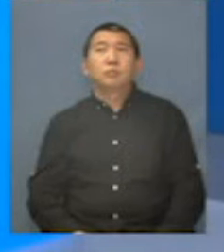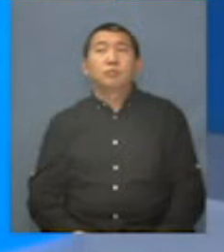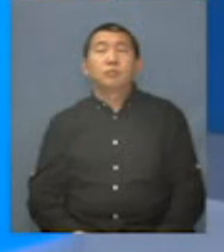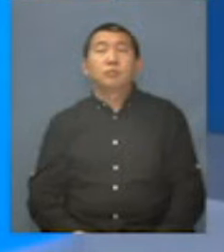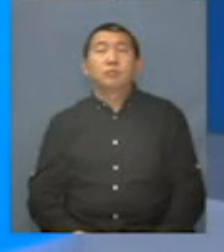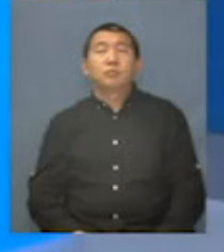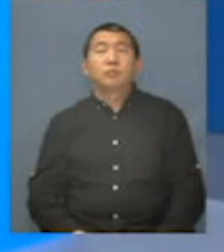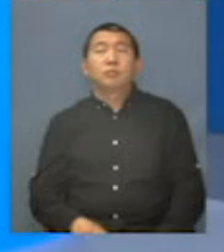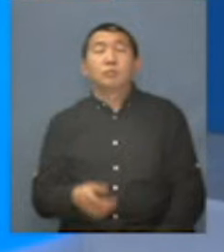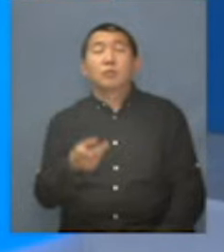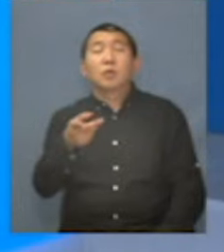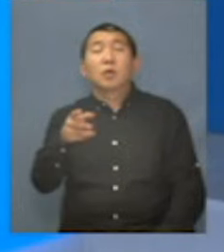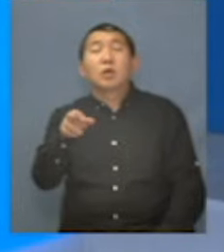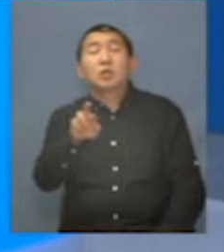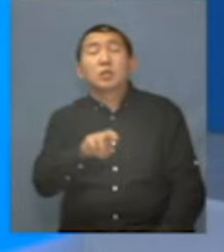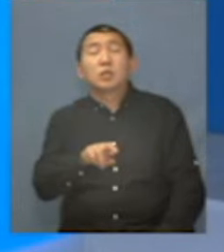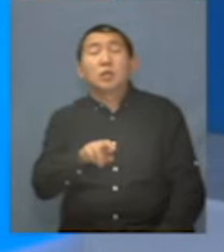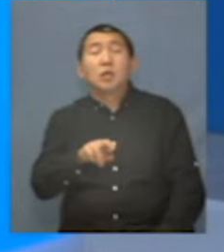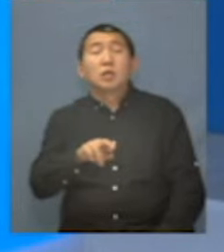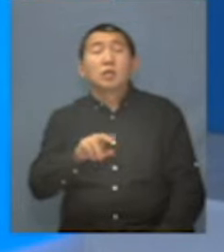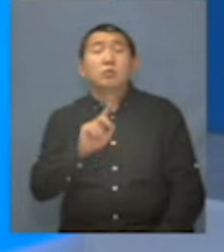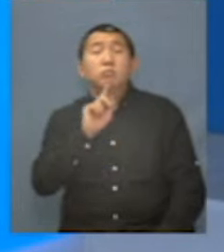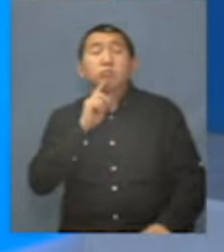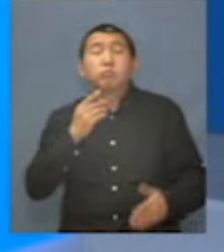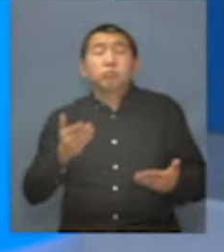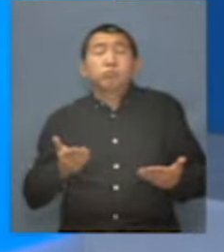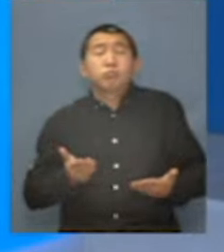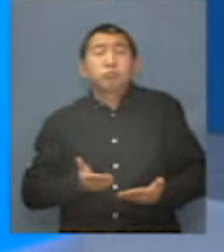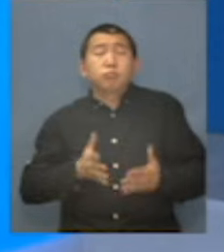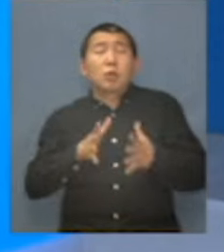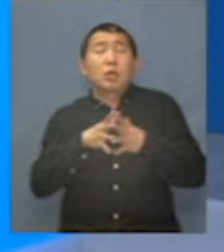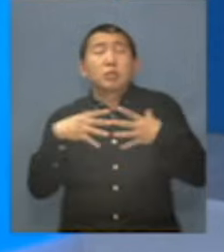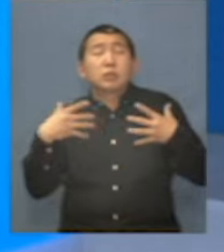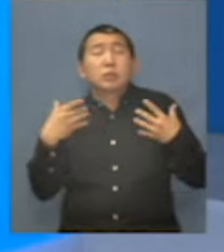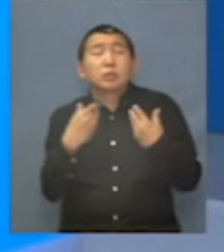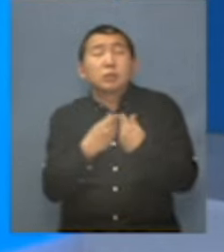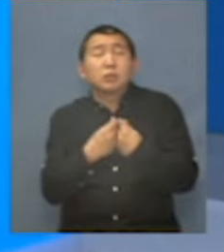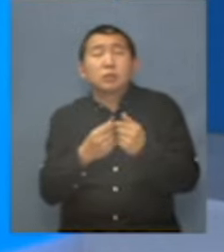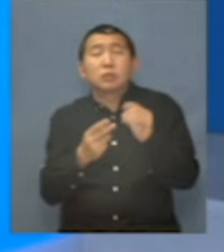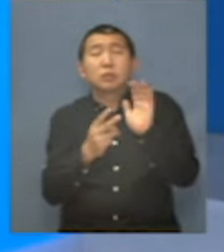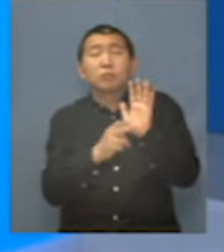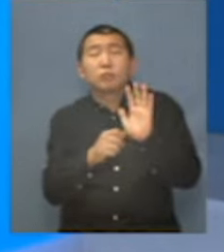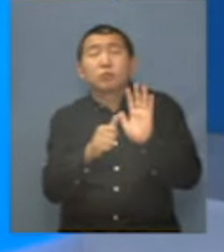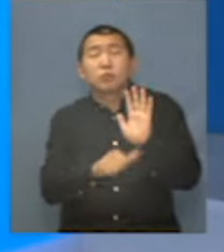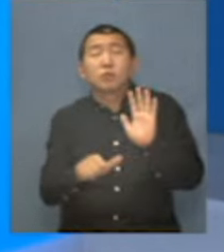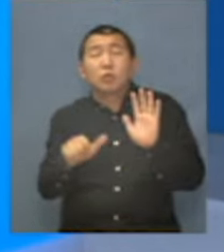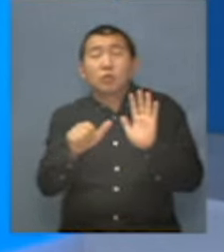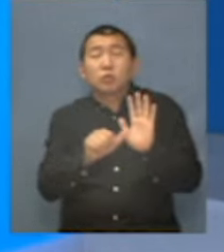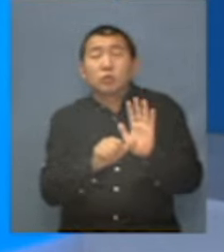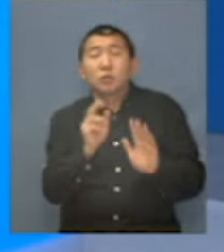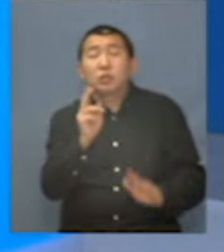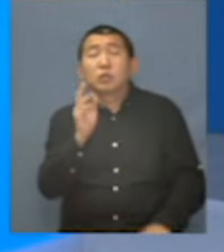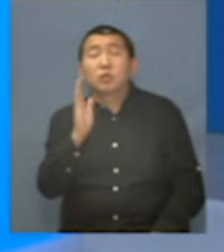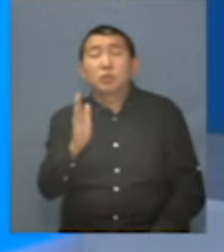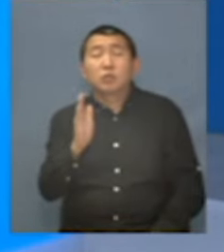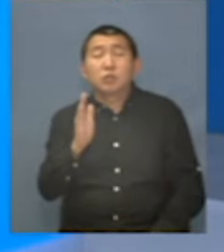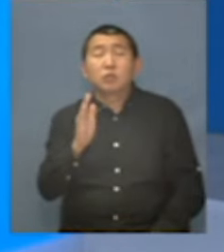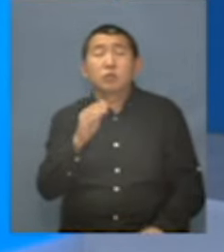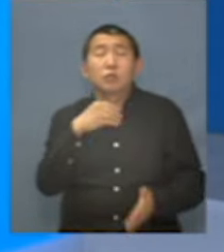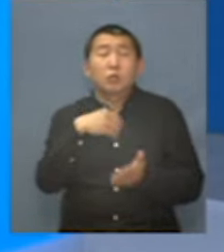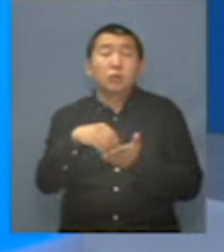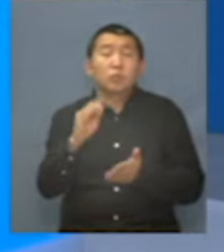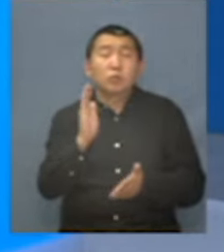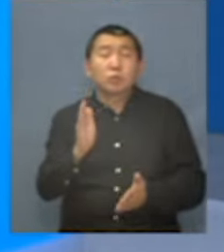В регионе для социально уязвимых слоев населения в этом году будет приобретено 766 квартир. Однако эта мера